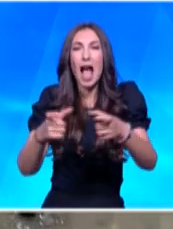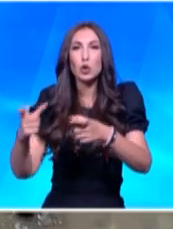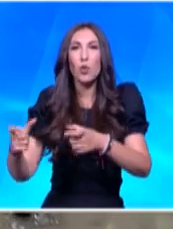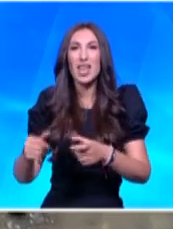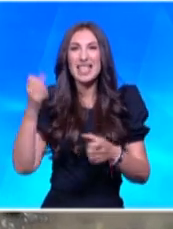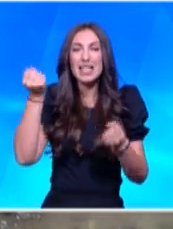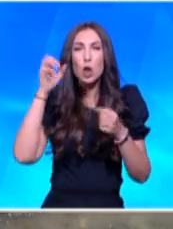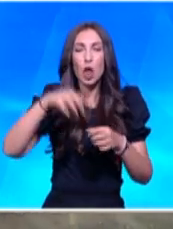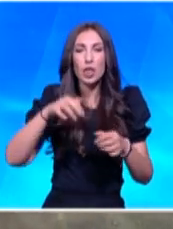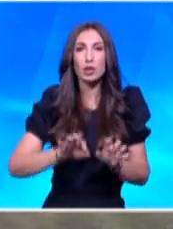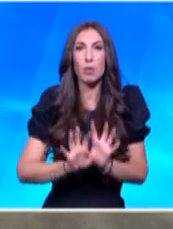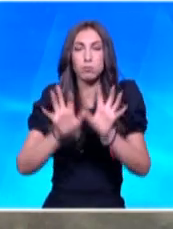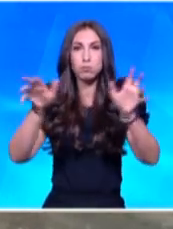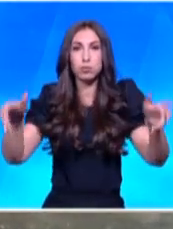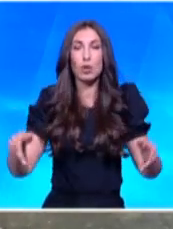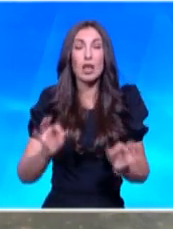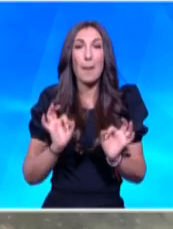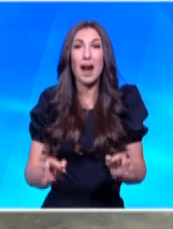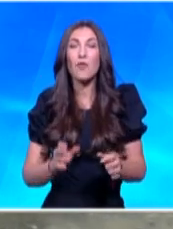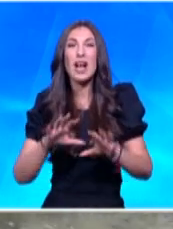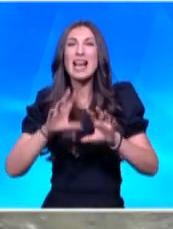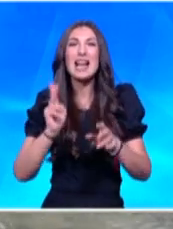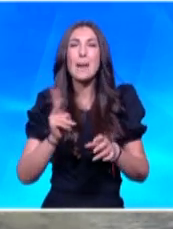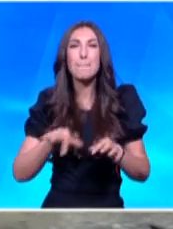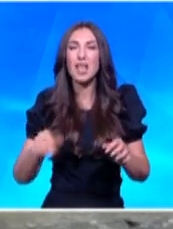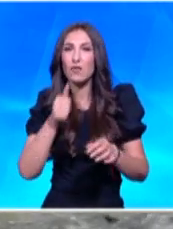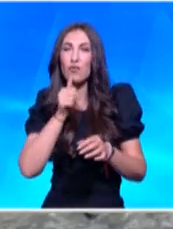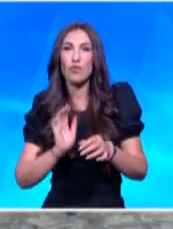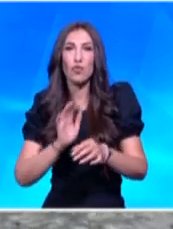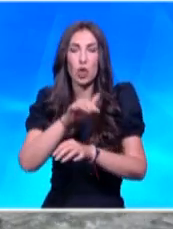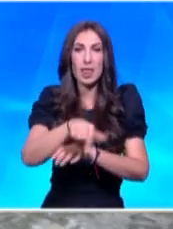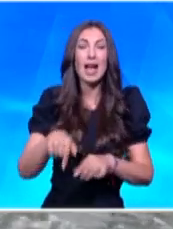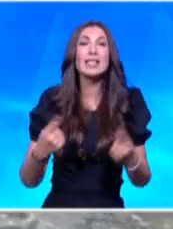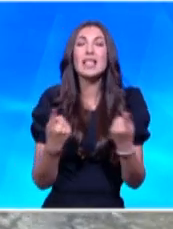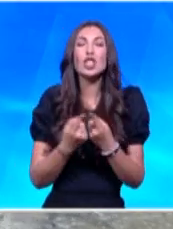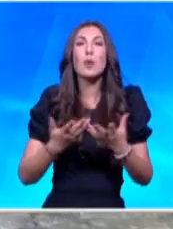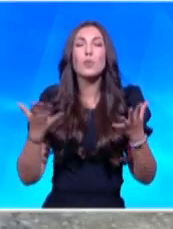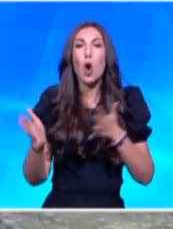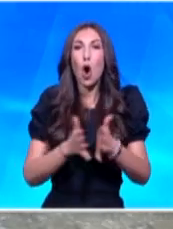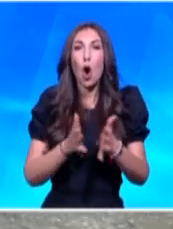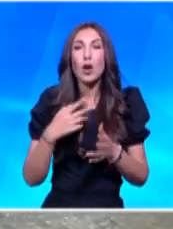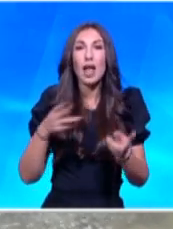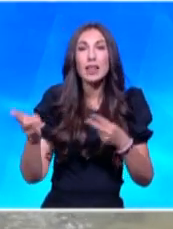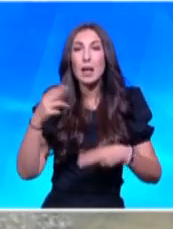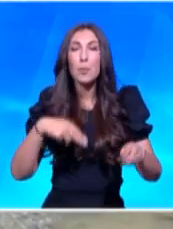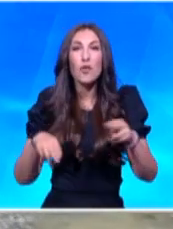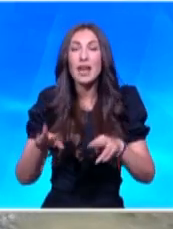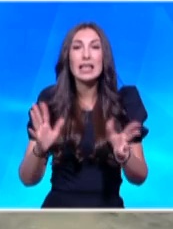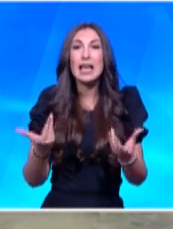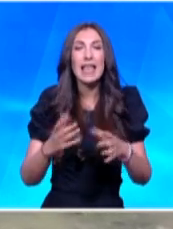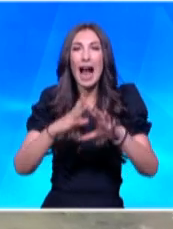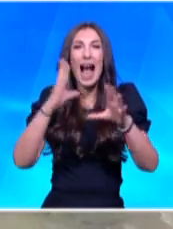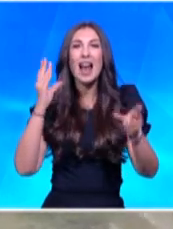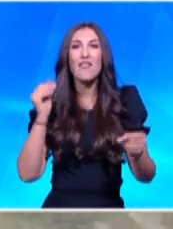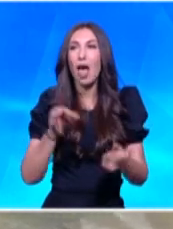силните дъждове и буквално са заляли къмпинга. По пътя срещнахме много хора, които са дошли, за да проверят къде са се озовали караваните